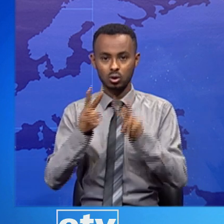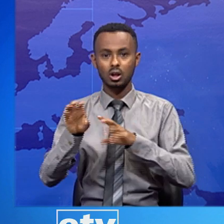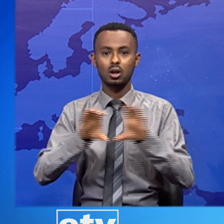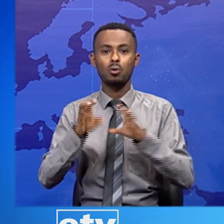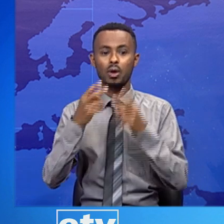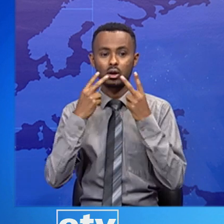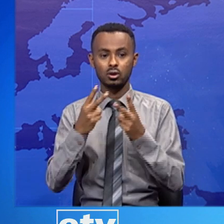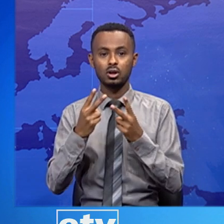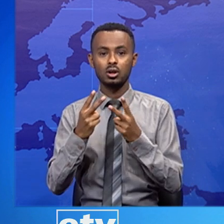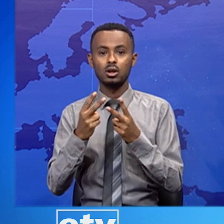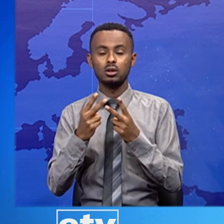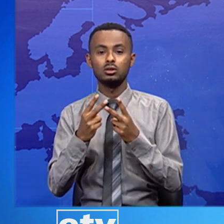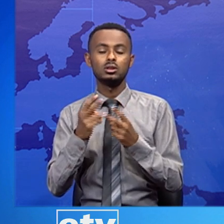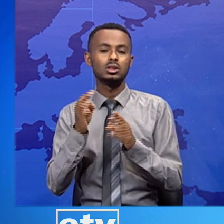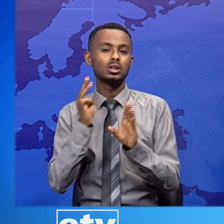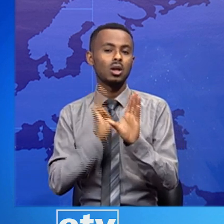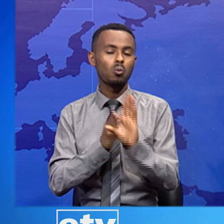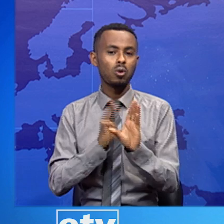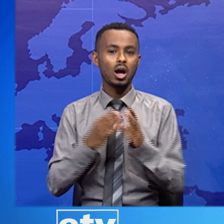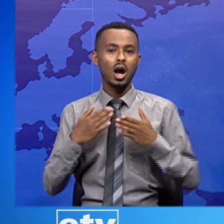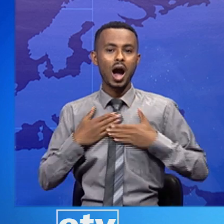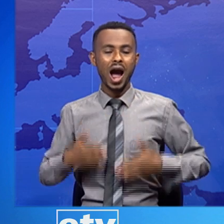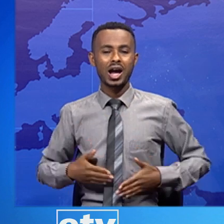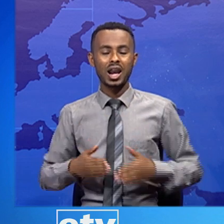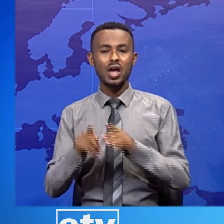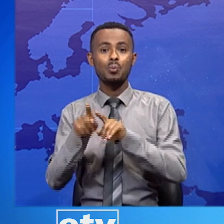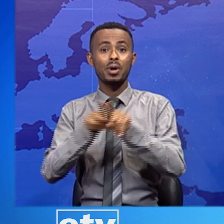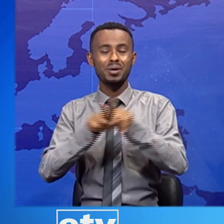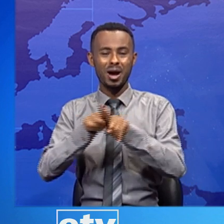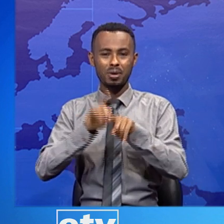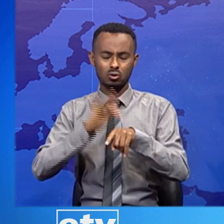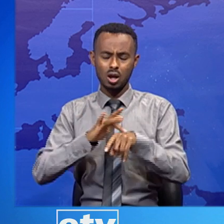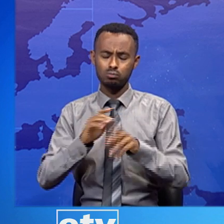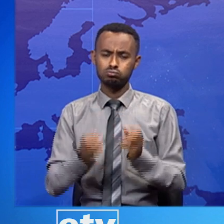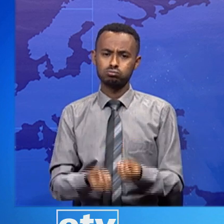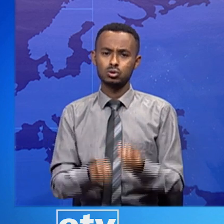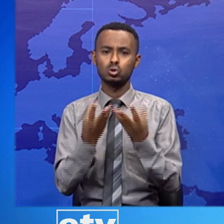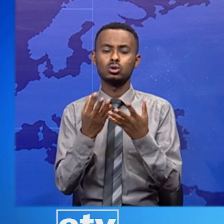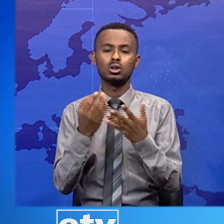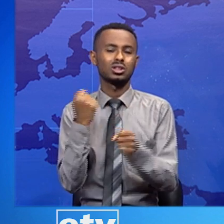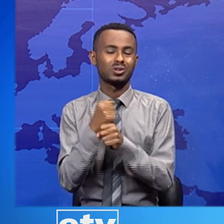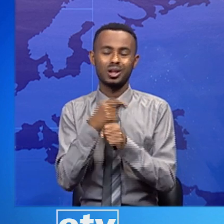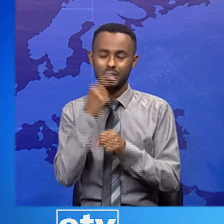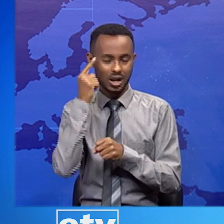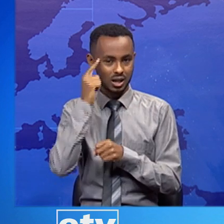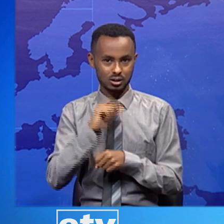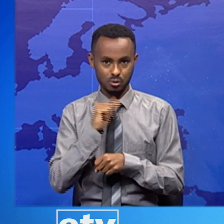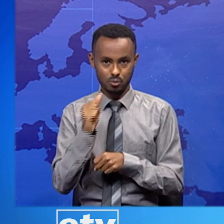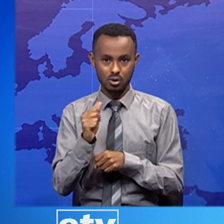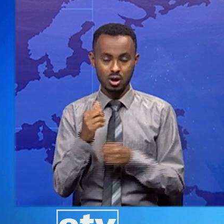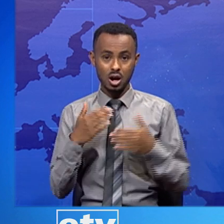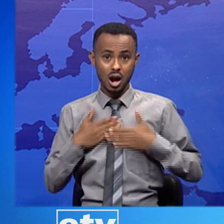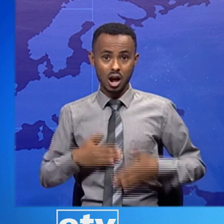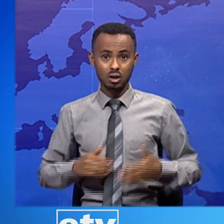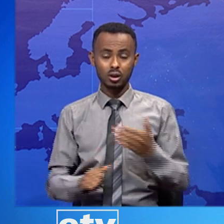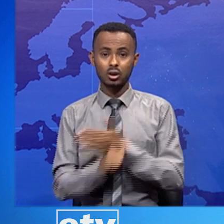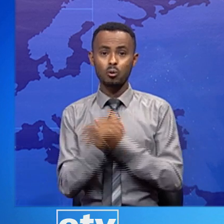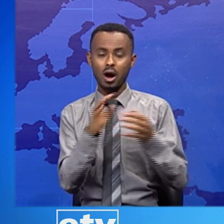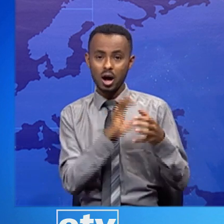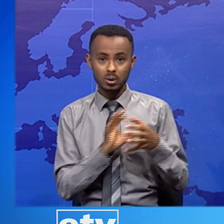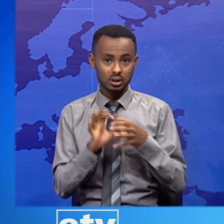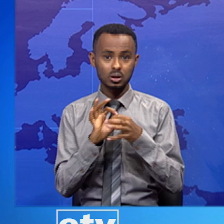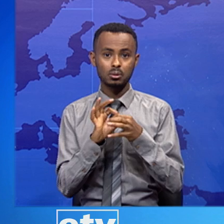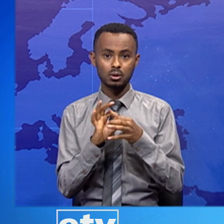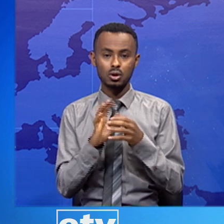ነገር ትኩረት አድርጎ ቢያዩ ያለማየት ነው ስነ ልቦናዊና አካላዊ መግባባቱ ላይ ብዙ ተሰርቶበታል ብዬ አላስብም አካል